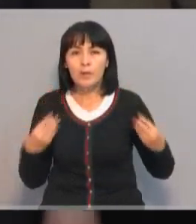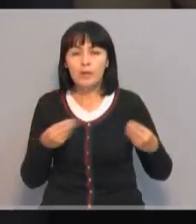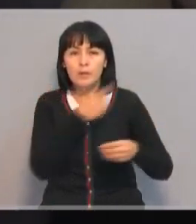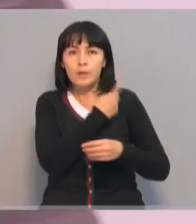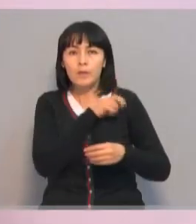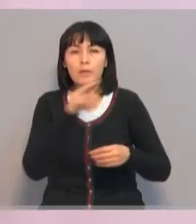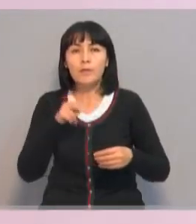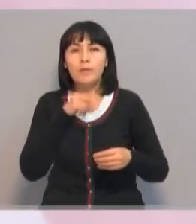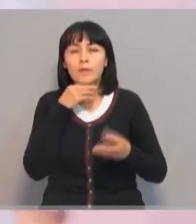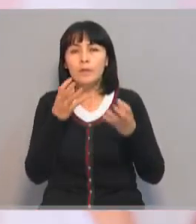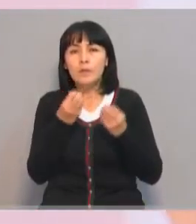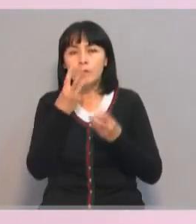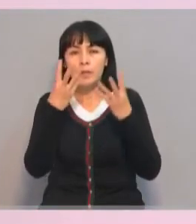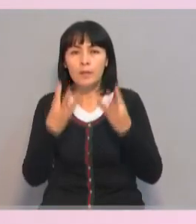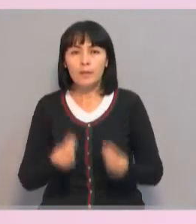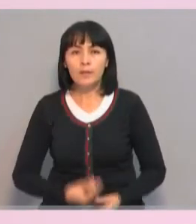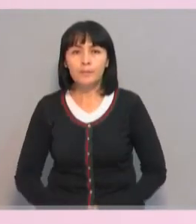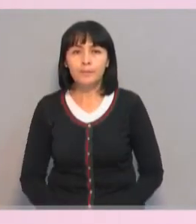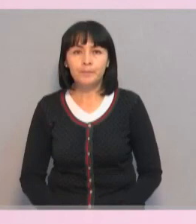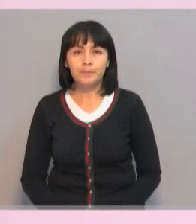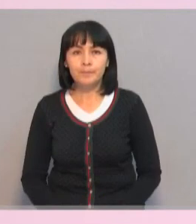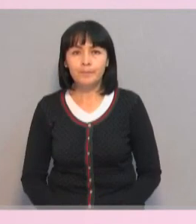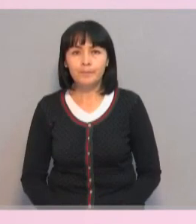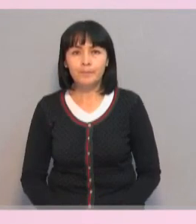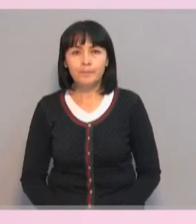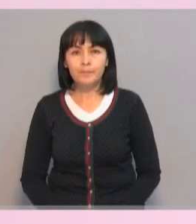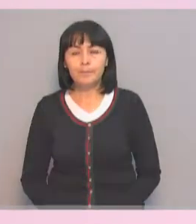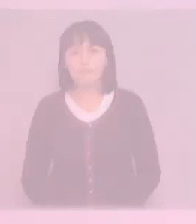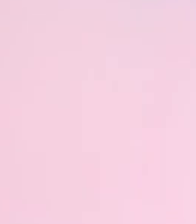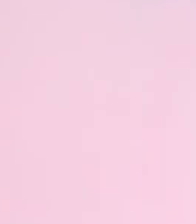медики будут следить еще 3 дня. Аружан Жаринбаева, Асылбек Мансурхан, новости.